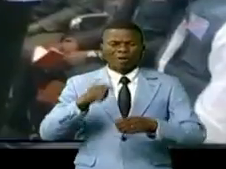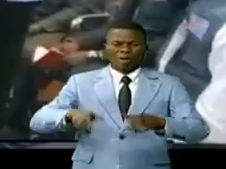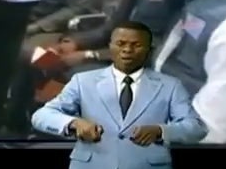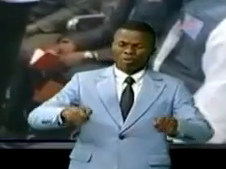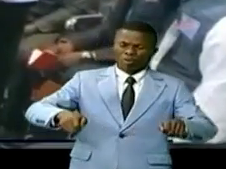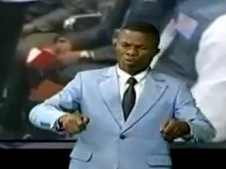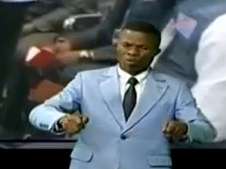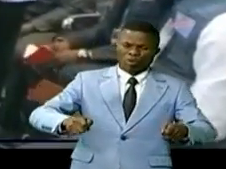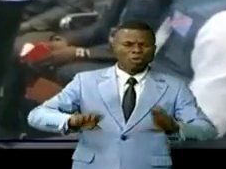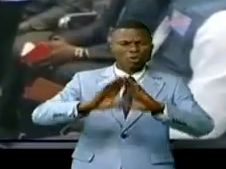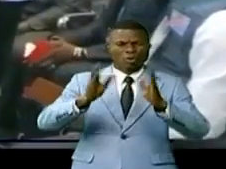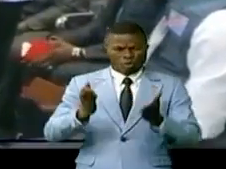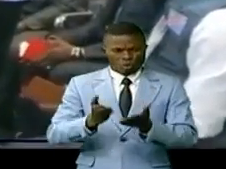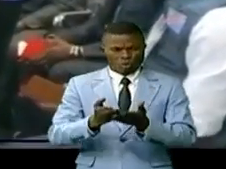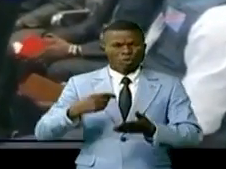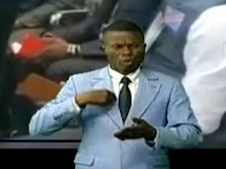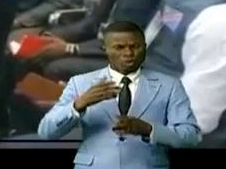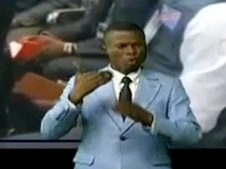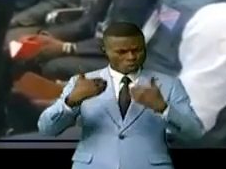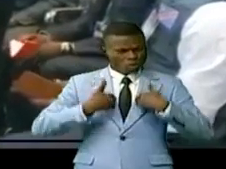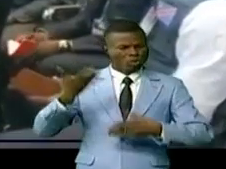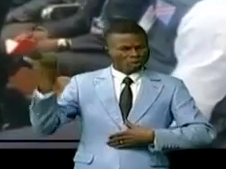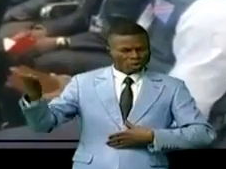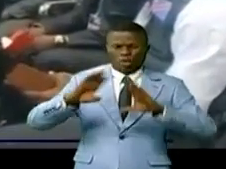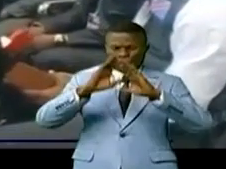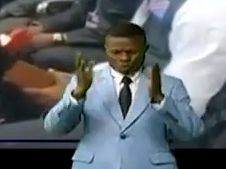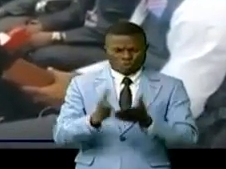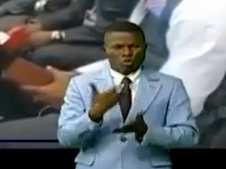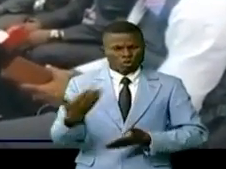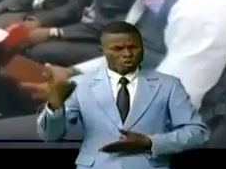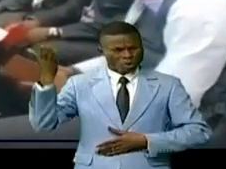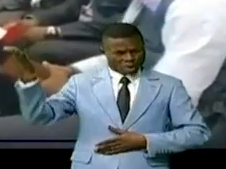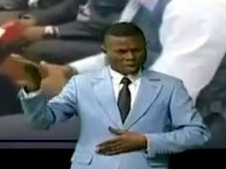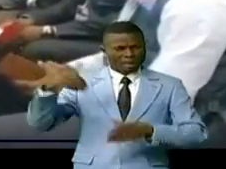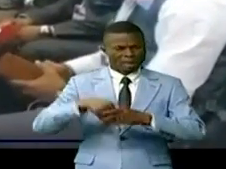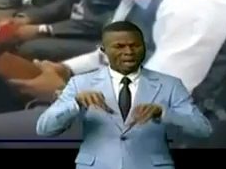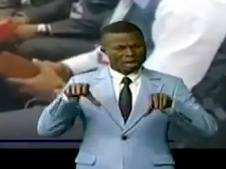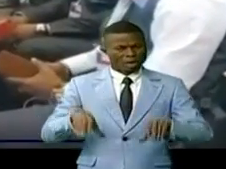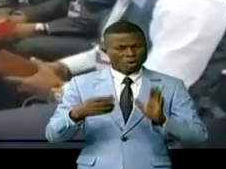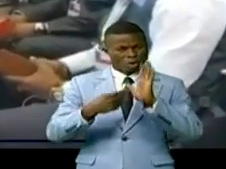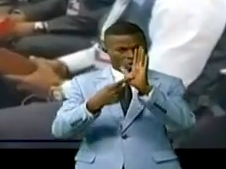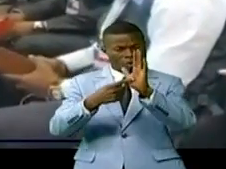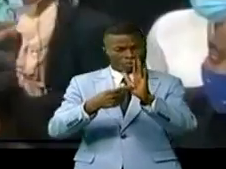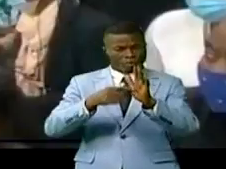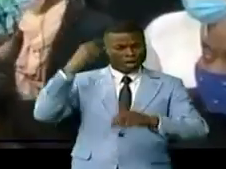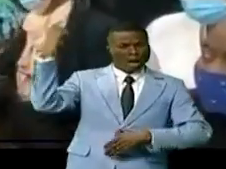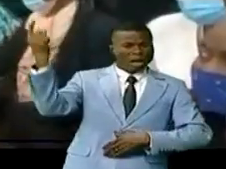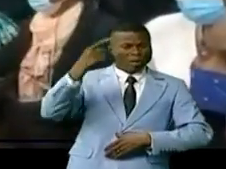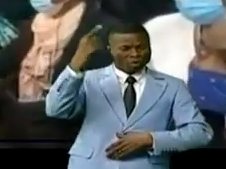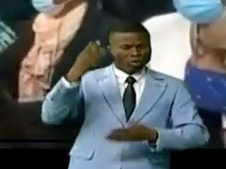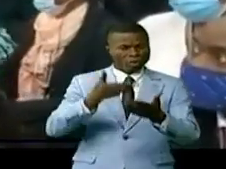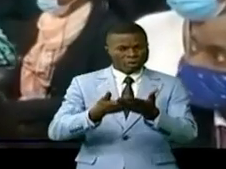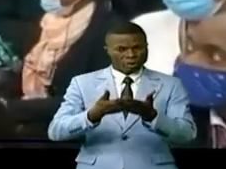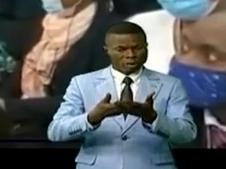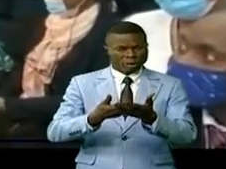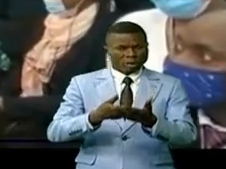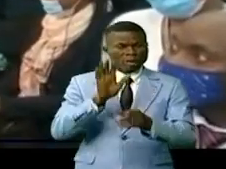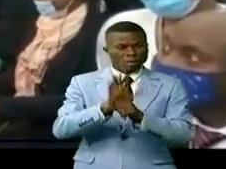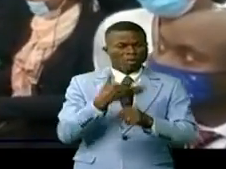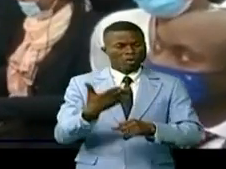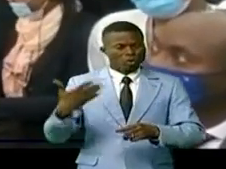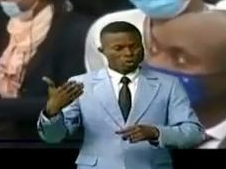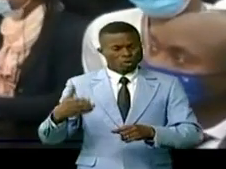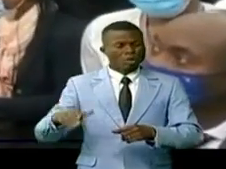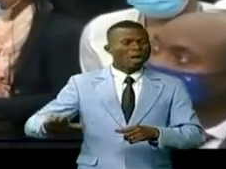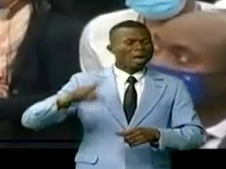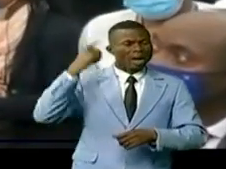à ion, nous avons tous ces minéraux et nous présentons à la communauté. Mais nous avons certaines difficultés